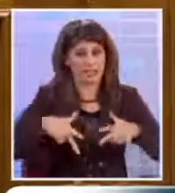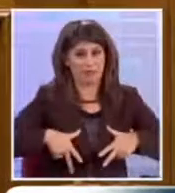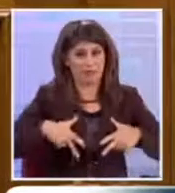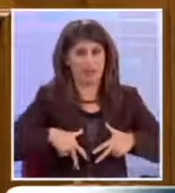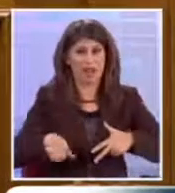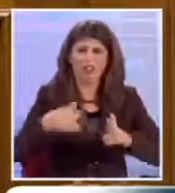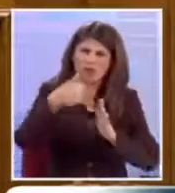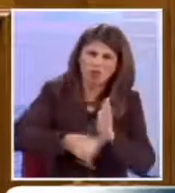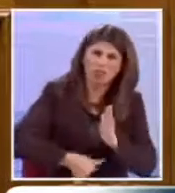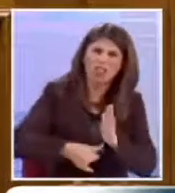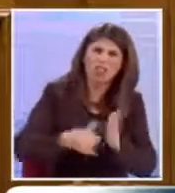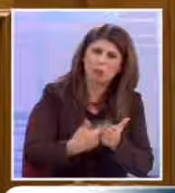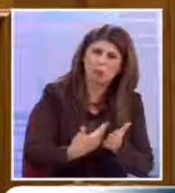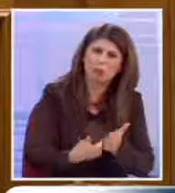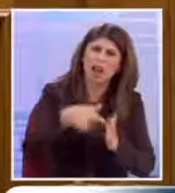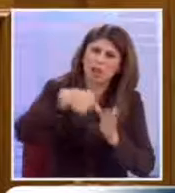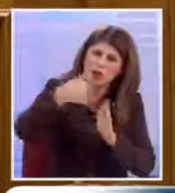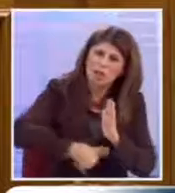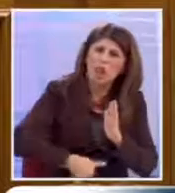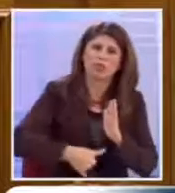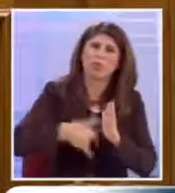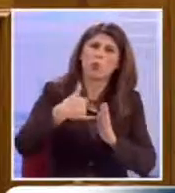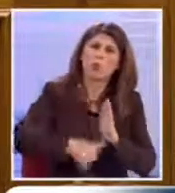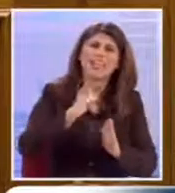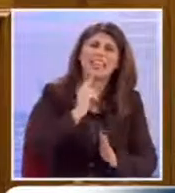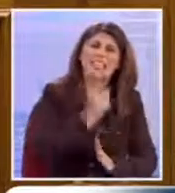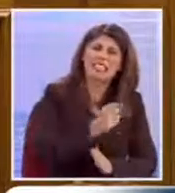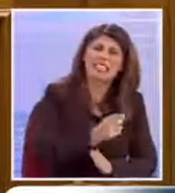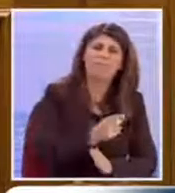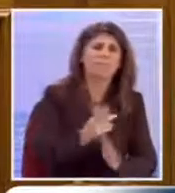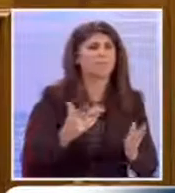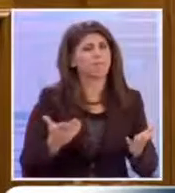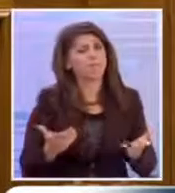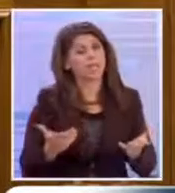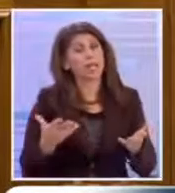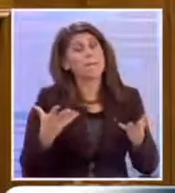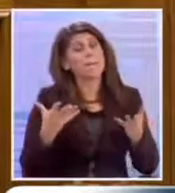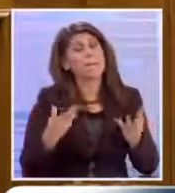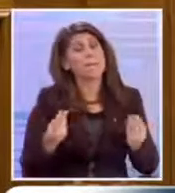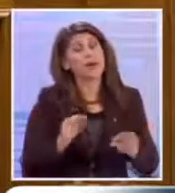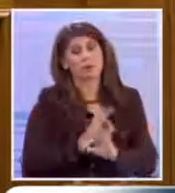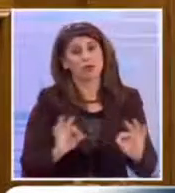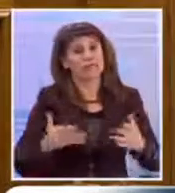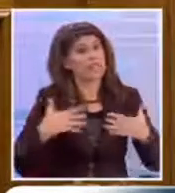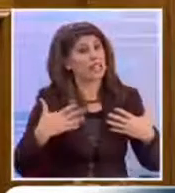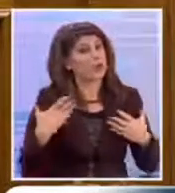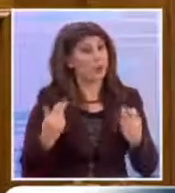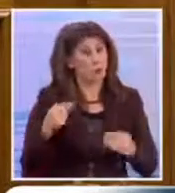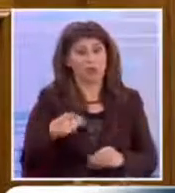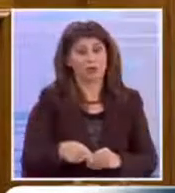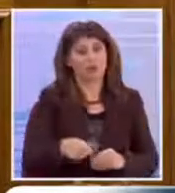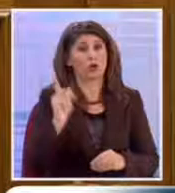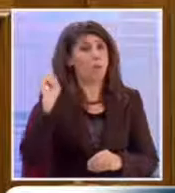των επιχειρημάτων σας, αν αυτό είναι το βάθος και η ουσία της κριτικής σας, τότε είμαι πάρα πολύ σίγουρος και χαίρομαι ιδιαίτερα γι' αυτό